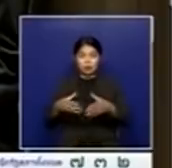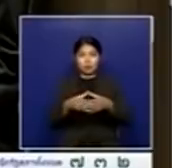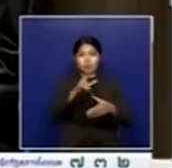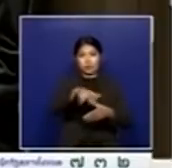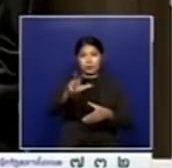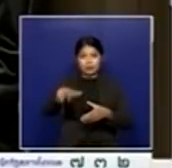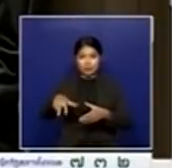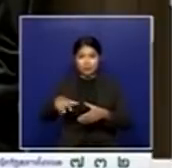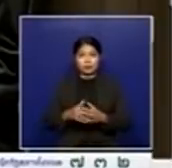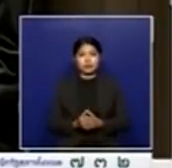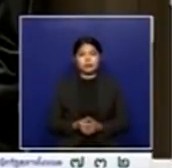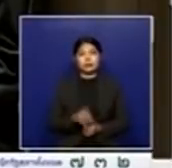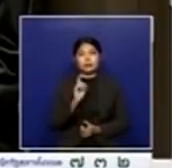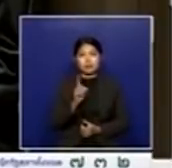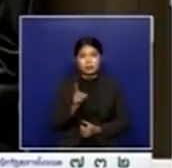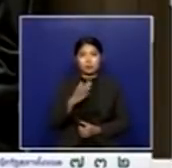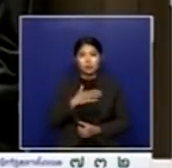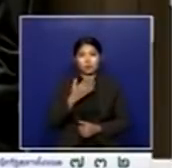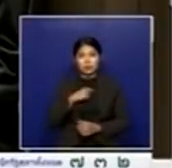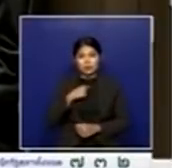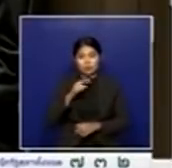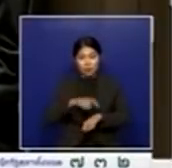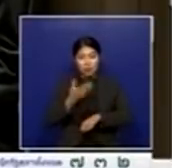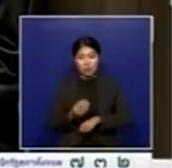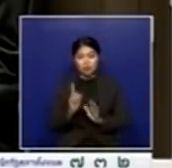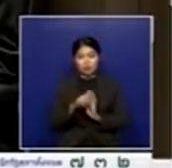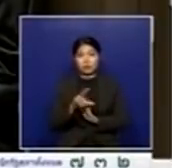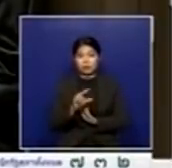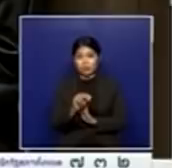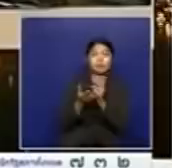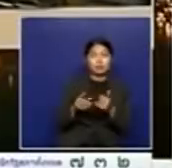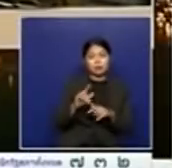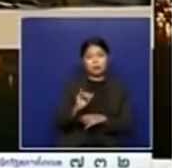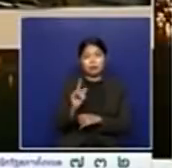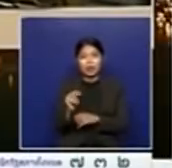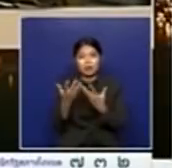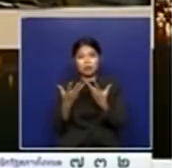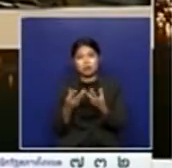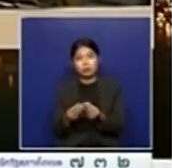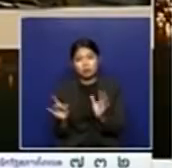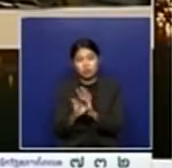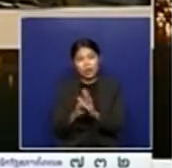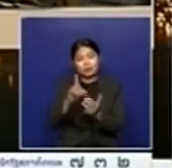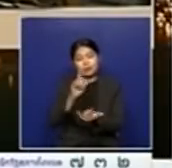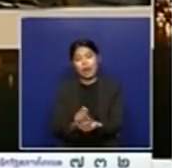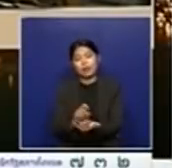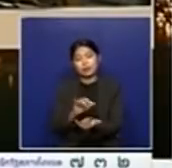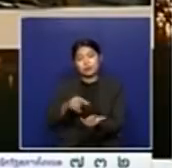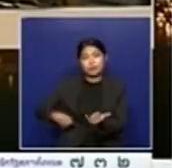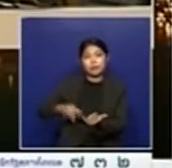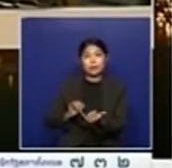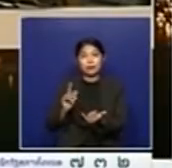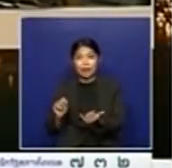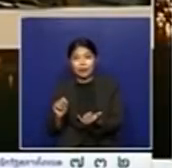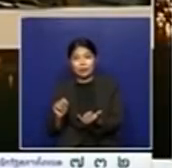รัฐบาลและพรรคฝ่ายค้านเนี่ยทั้งสองทั้งสองฝ่ายเนี่ยนะครับเห็นด้วยกับการแก้ไขและทำมันตรงอีกแล้วในร่างจะติที่มี